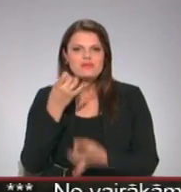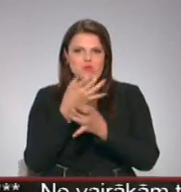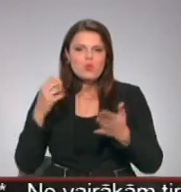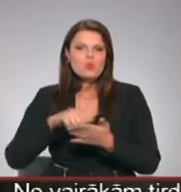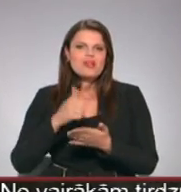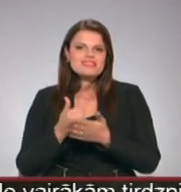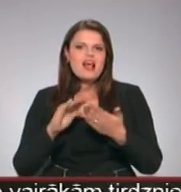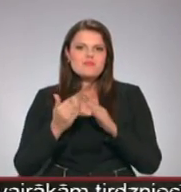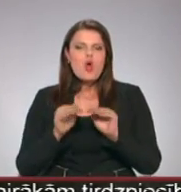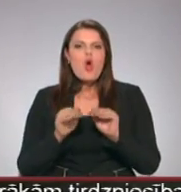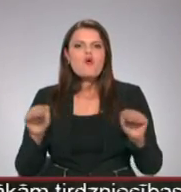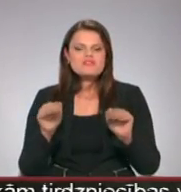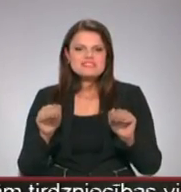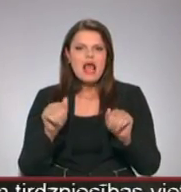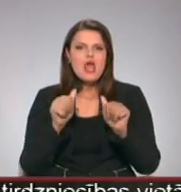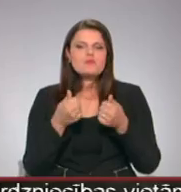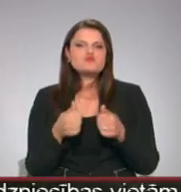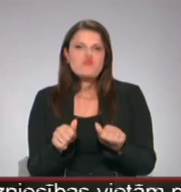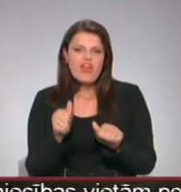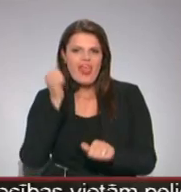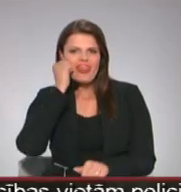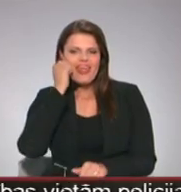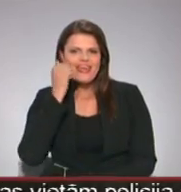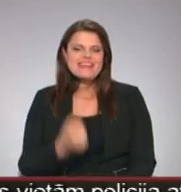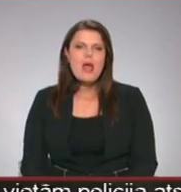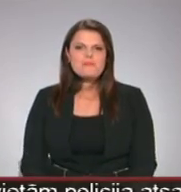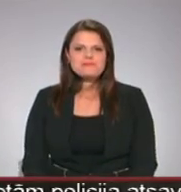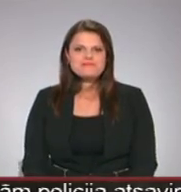galvaspilsētas oficiālajiem suvenīriem. Aiga Vendeliņa, Arturs Gruzdiņš, Vidzemes televīzija.